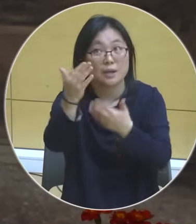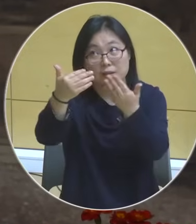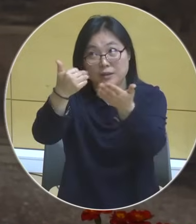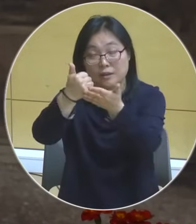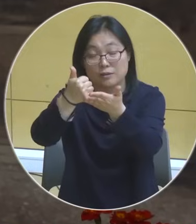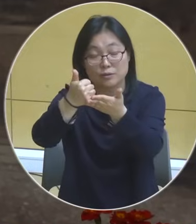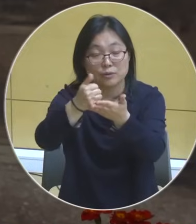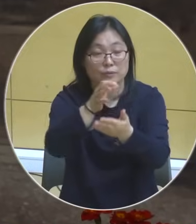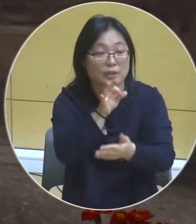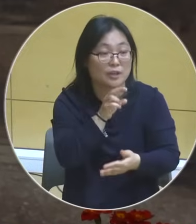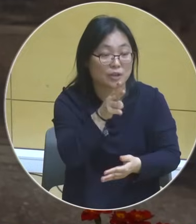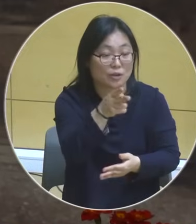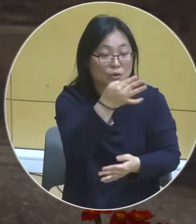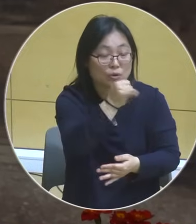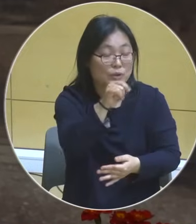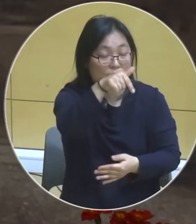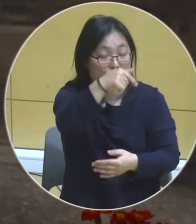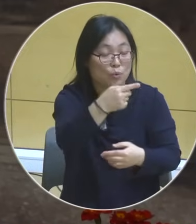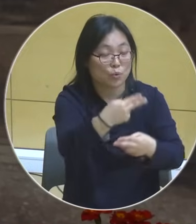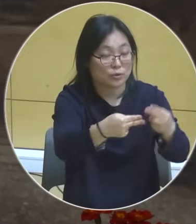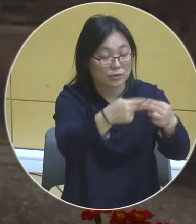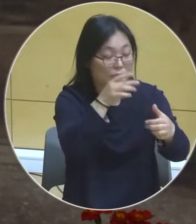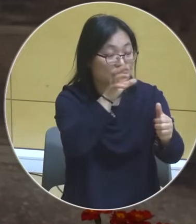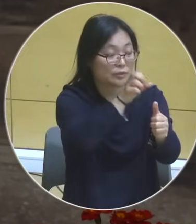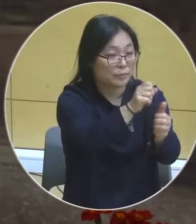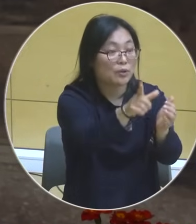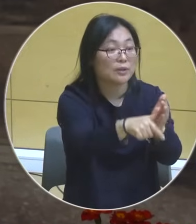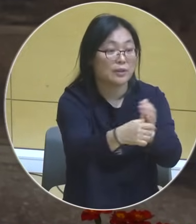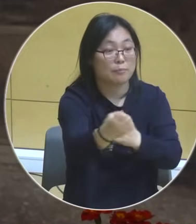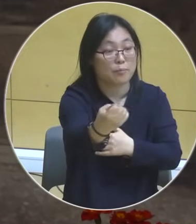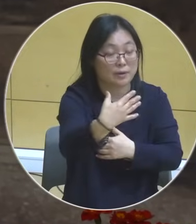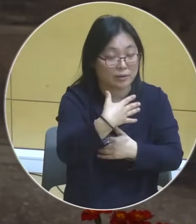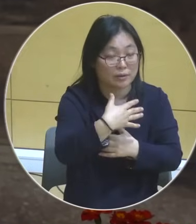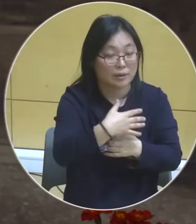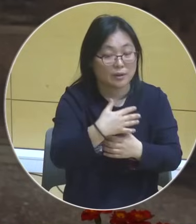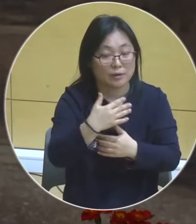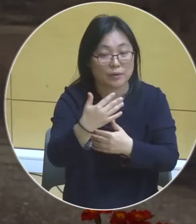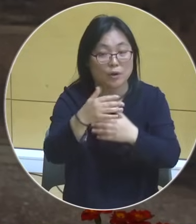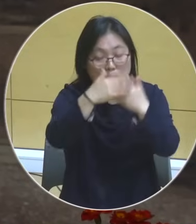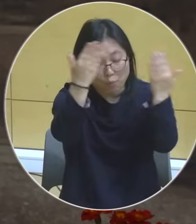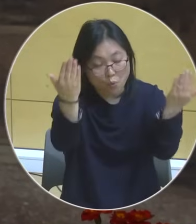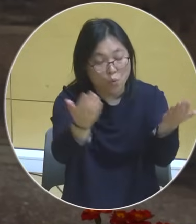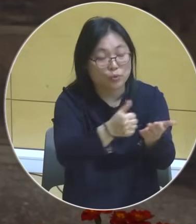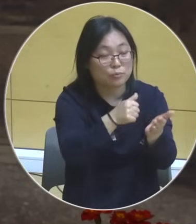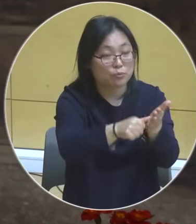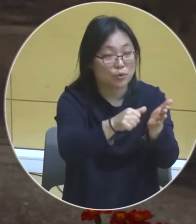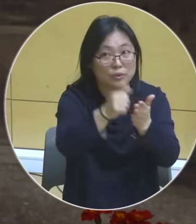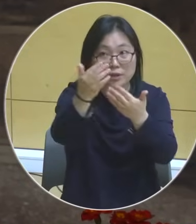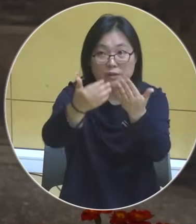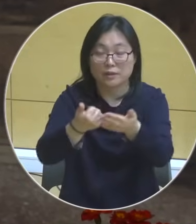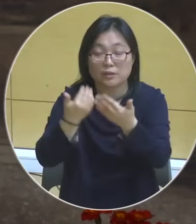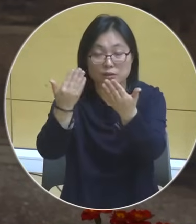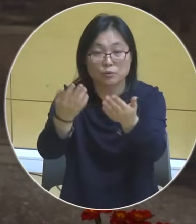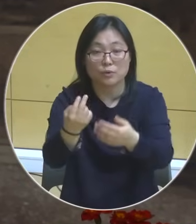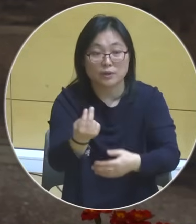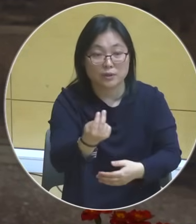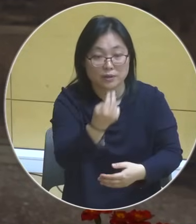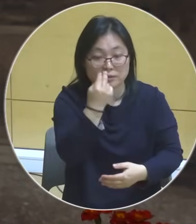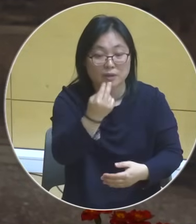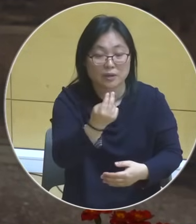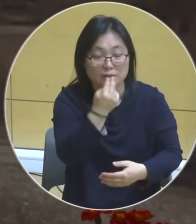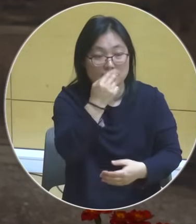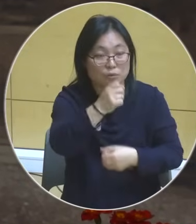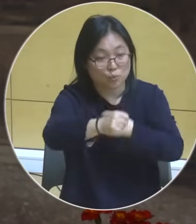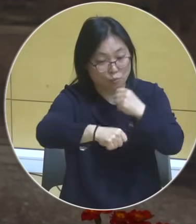여리고성을 점령할 때 말씀하셨습니다. 모든 물건은 여호와의 전에 귀속시키고 그리고 이 생물, 살아있는 것은 다